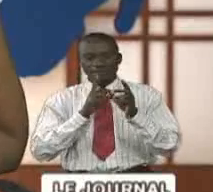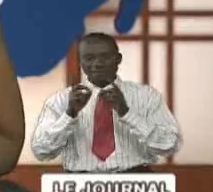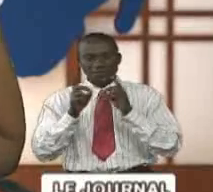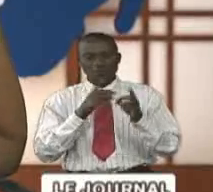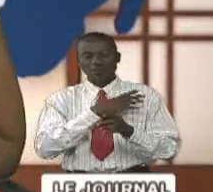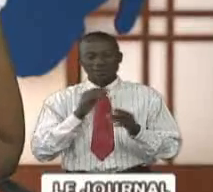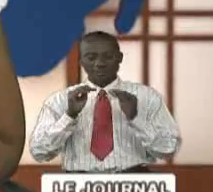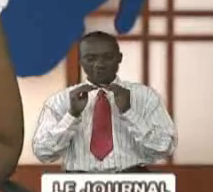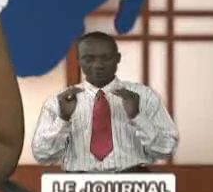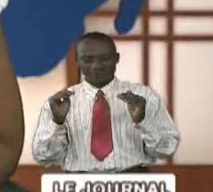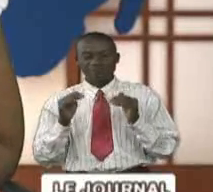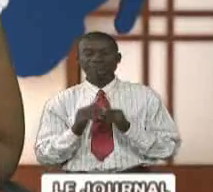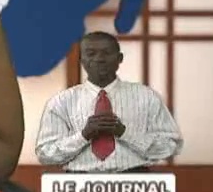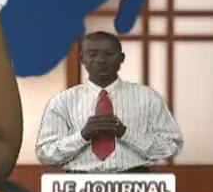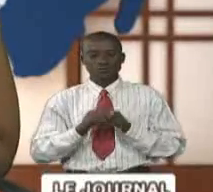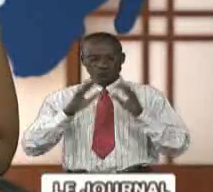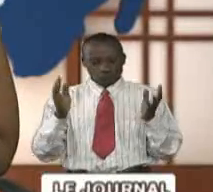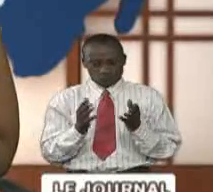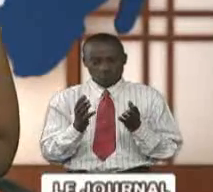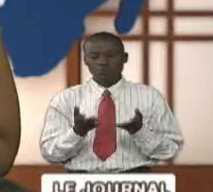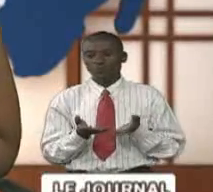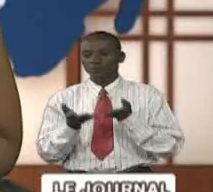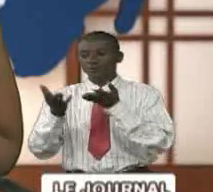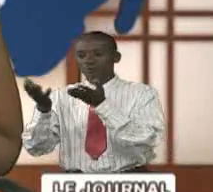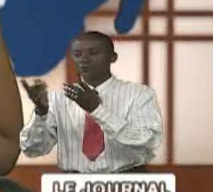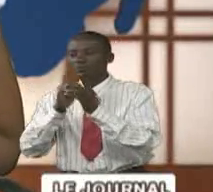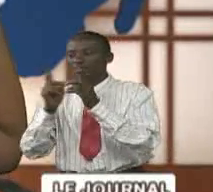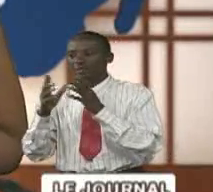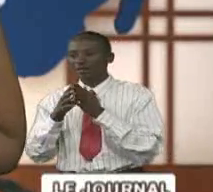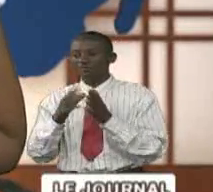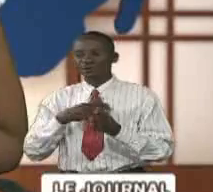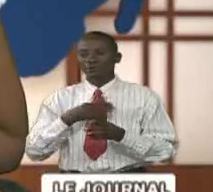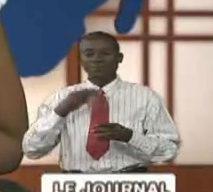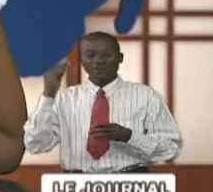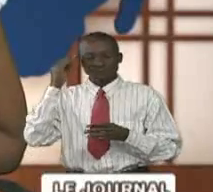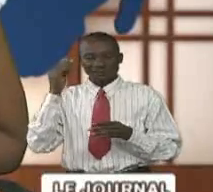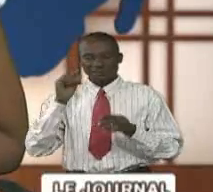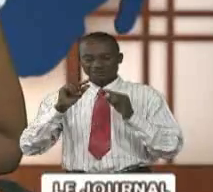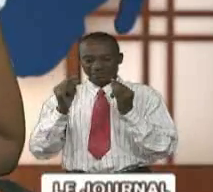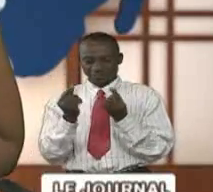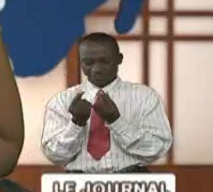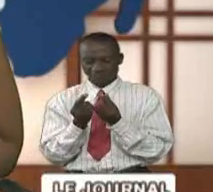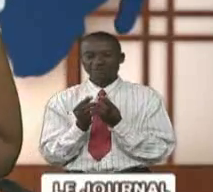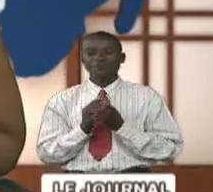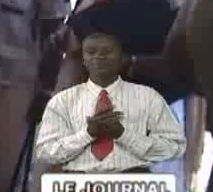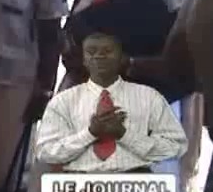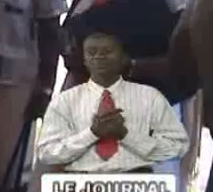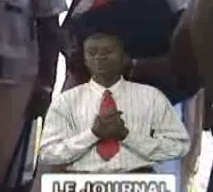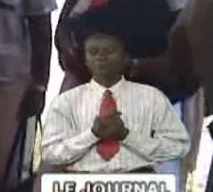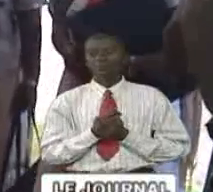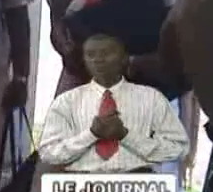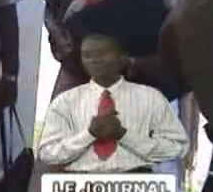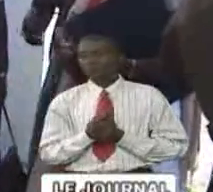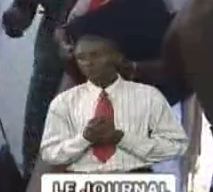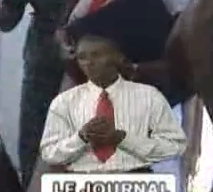et la paix. Elles sont allées soumettre à Madame le ministre du Genre les recommandations issues de cet atelier. Les